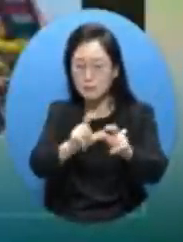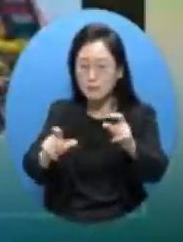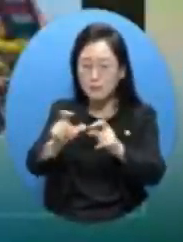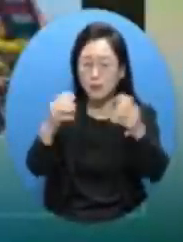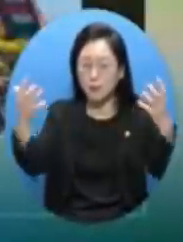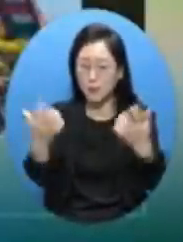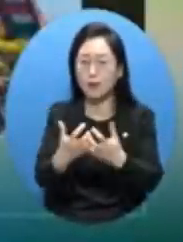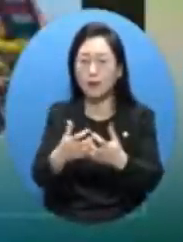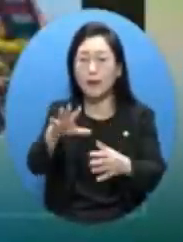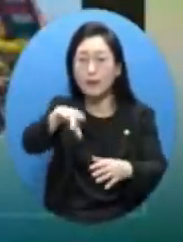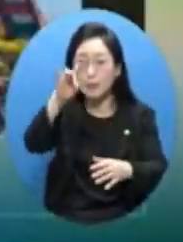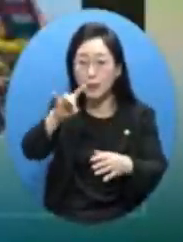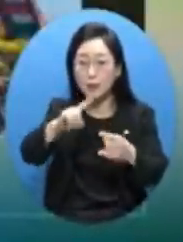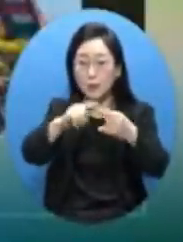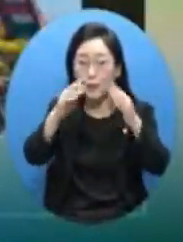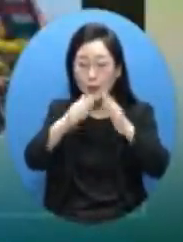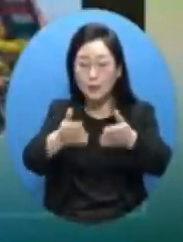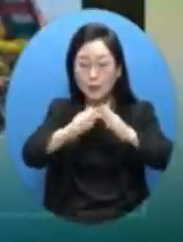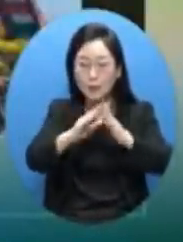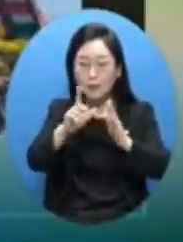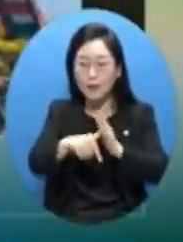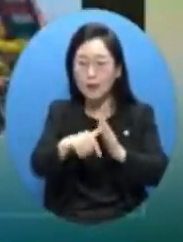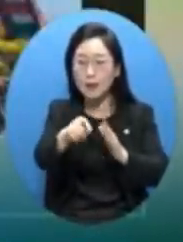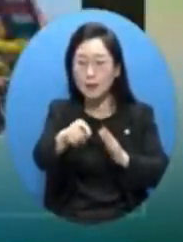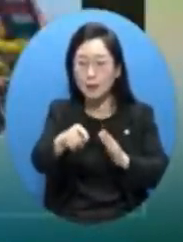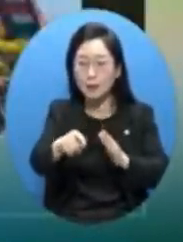처음에 지은 성전은 민족 성전으로 그 당시